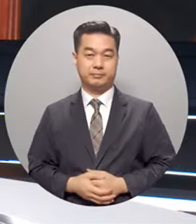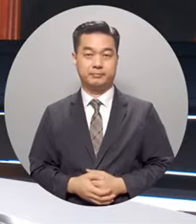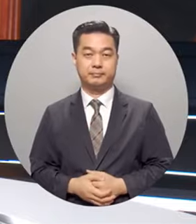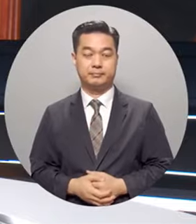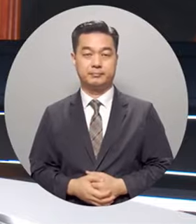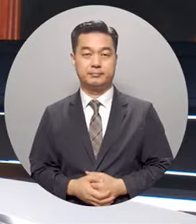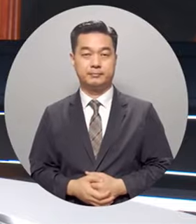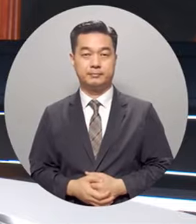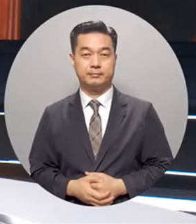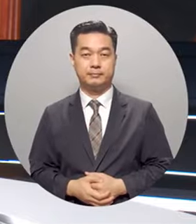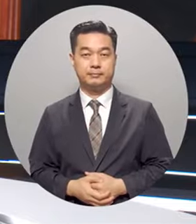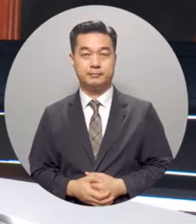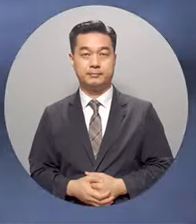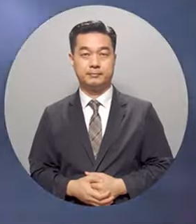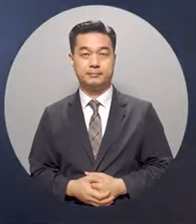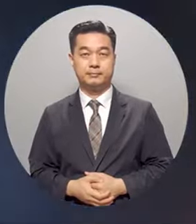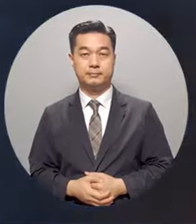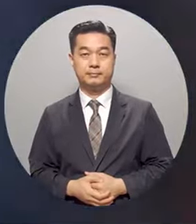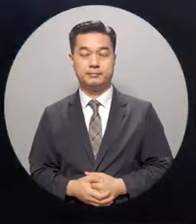기자가 보도합니다.